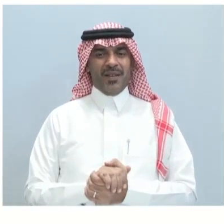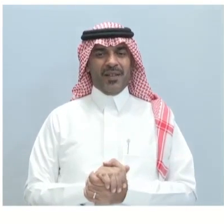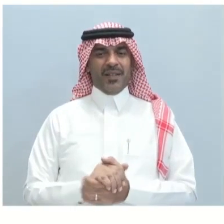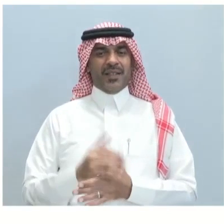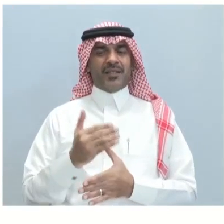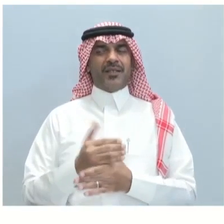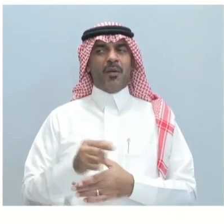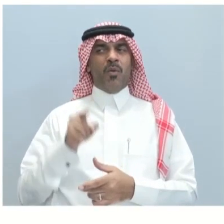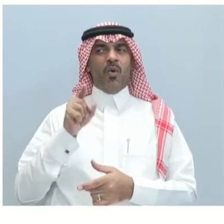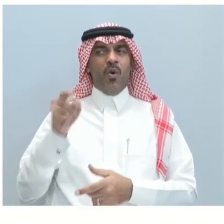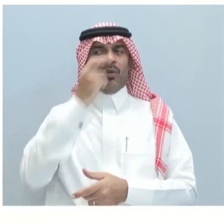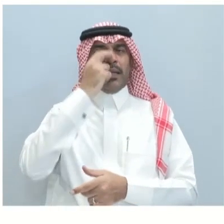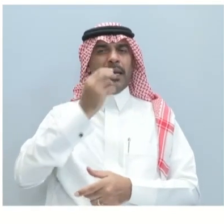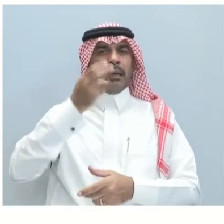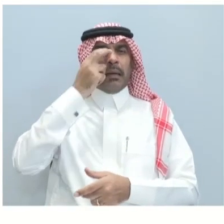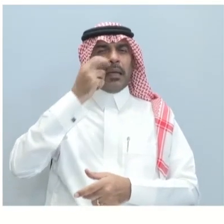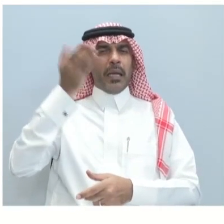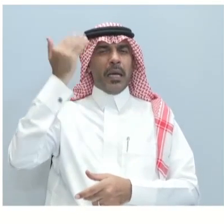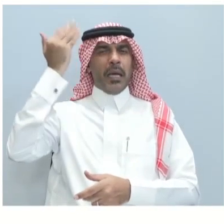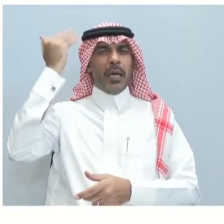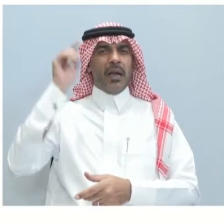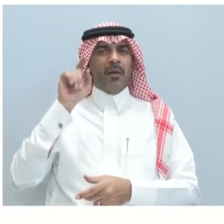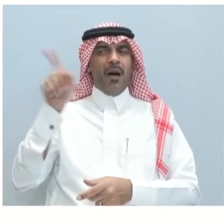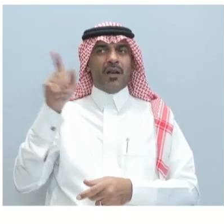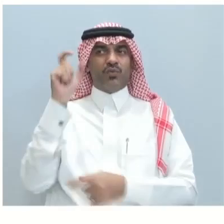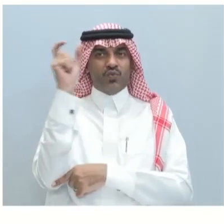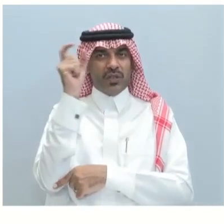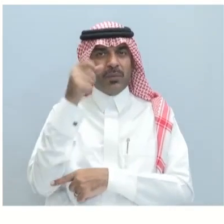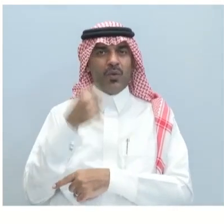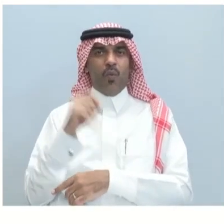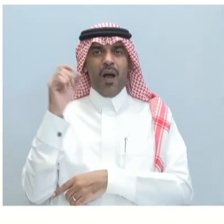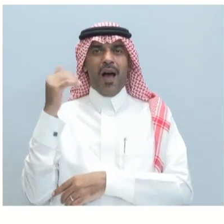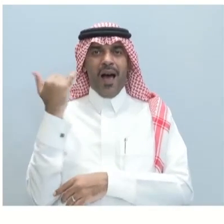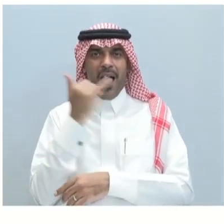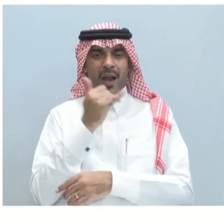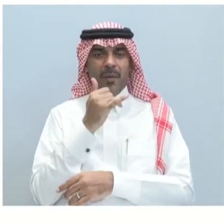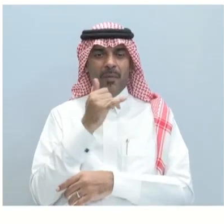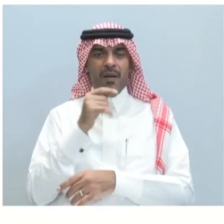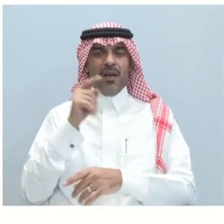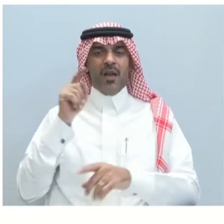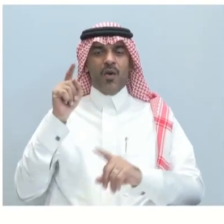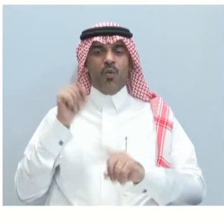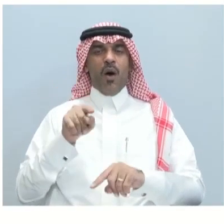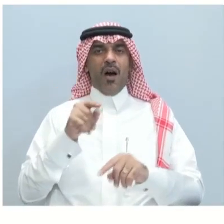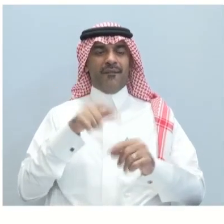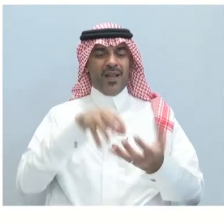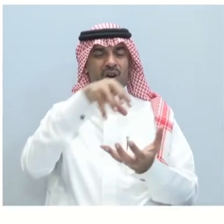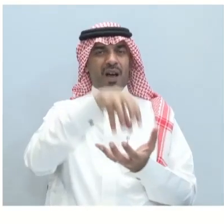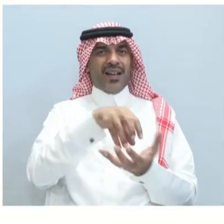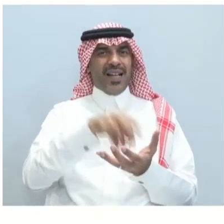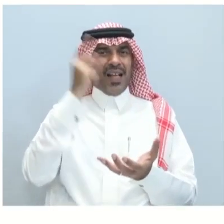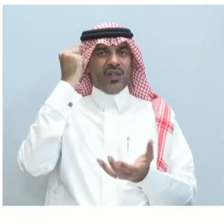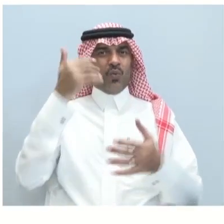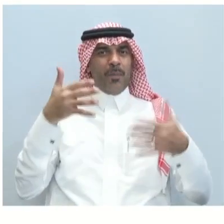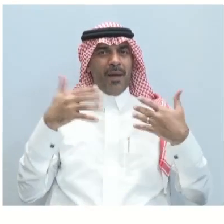العمق التاريخي والديني للعرب والمسلمين ففيه مهبط الوحي وقبله المسلمين في مكه المكرمه اذا